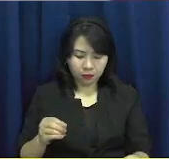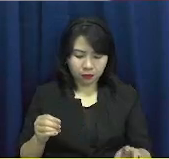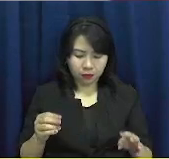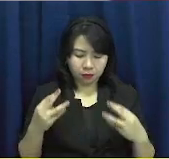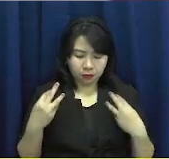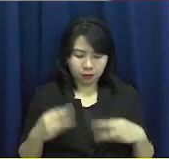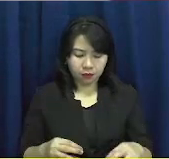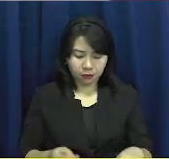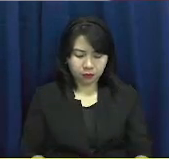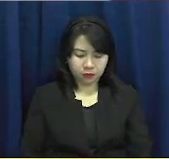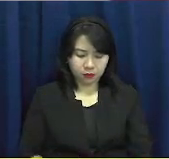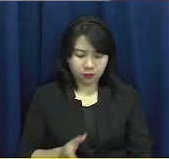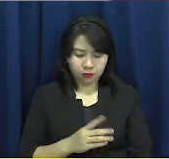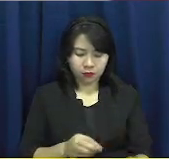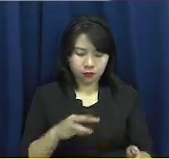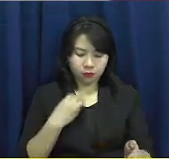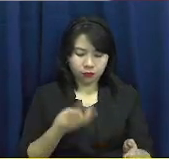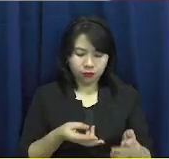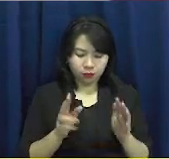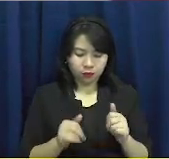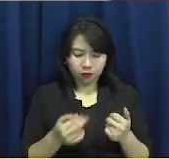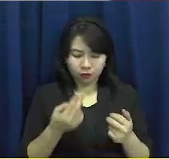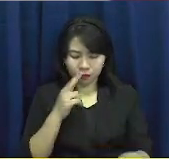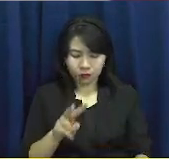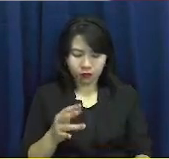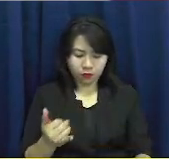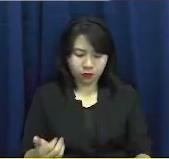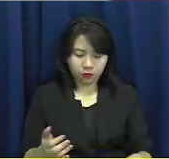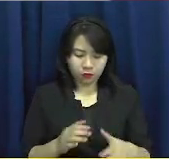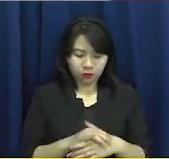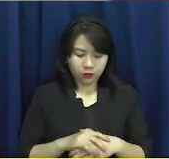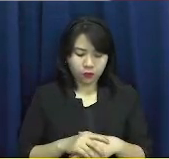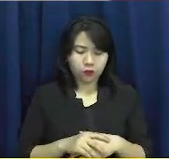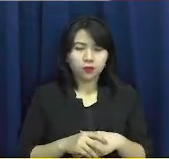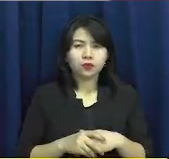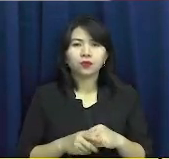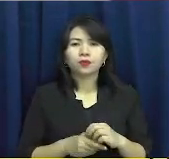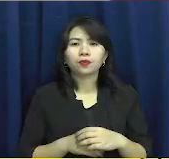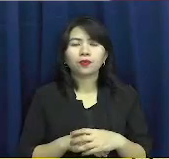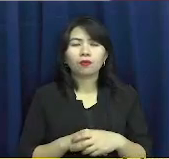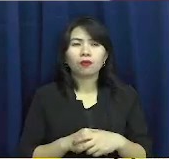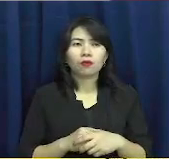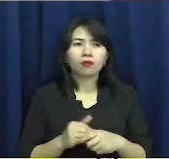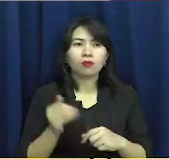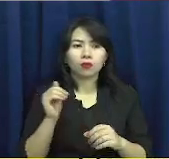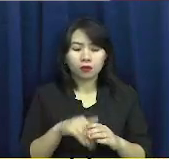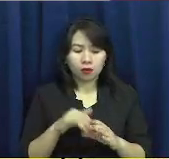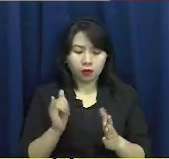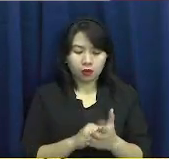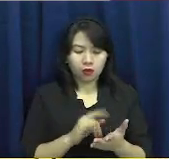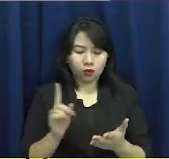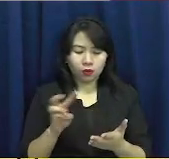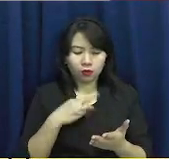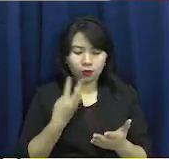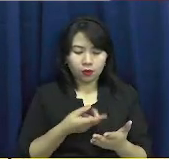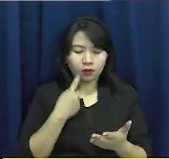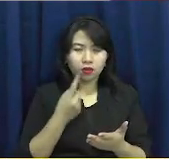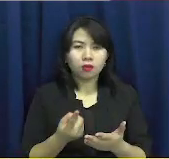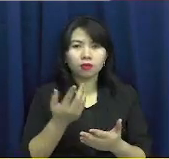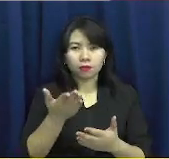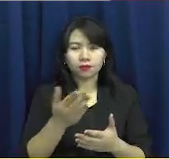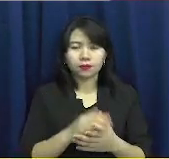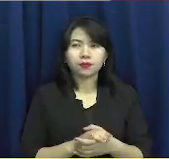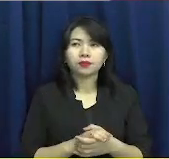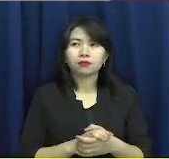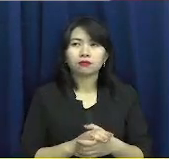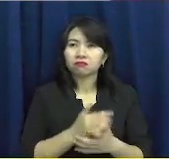see? And makikita po natin dyan, mga kapatid, kaya kung po may masyadong, yun ang pampaloob po dyan. Yan yung sinasabi ko, so if the foot shall say, because